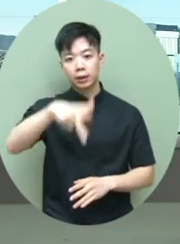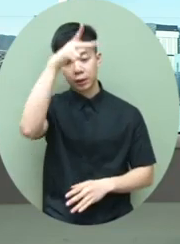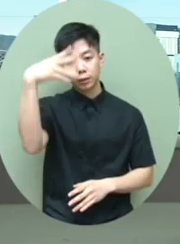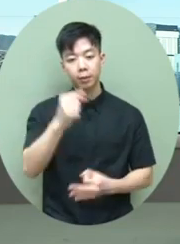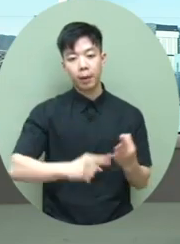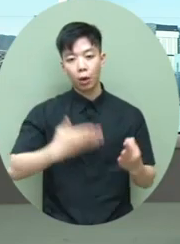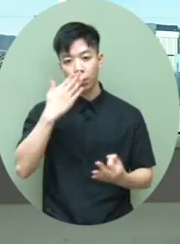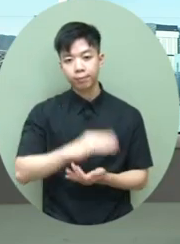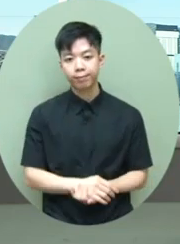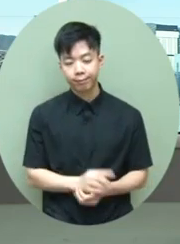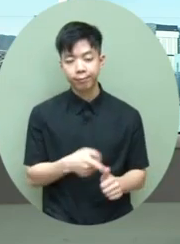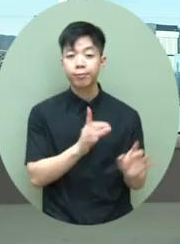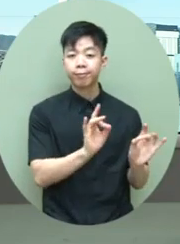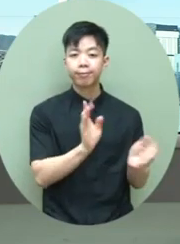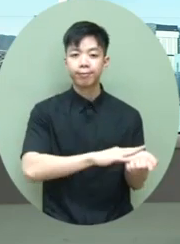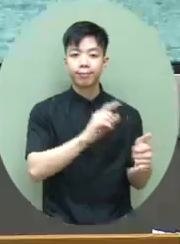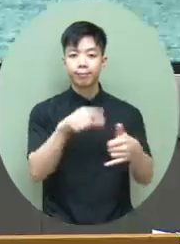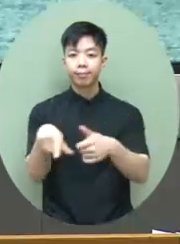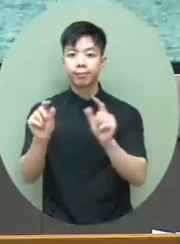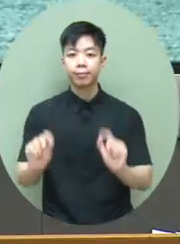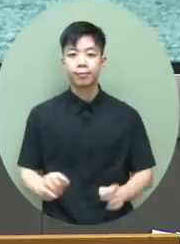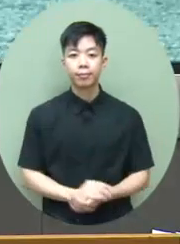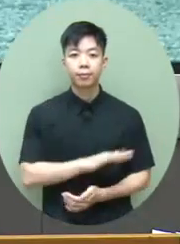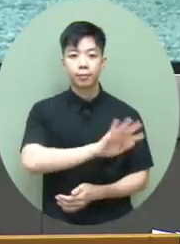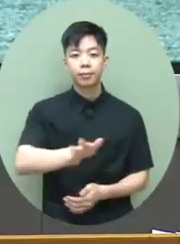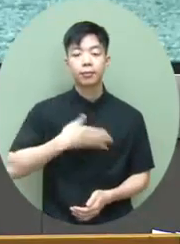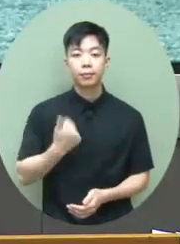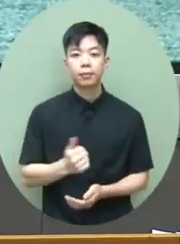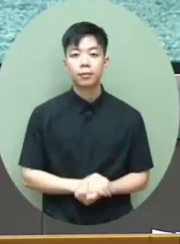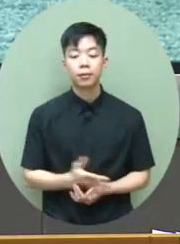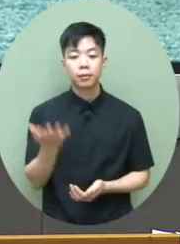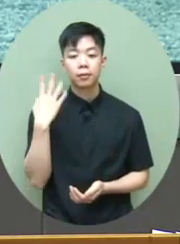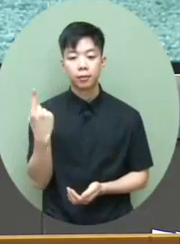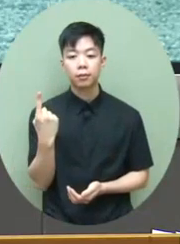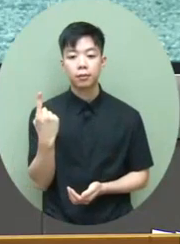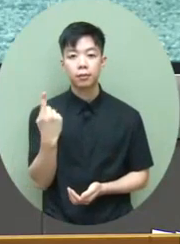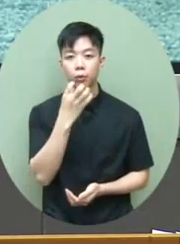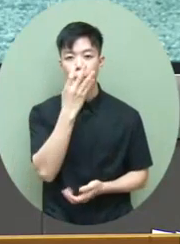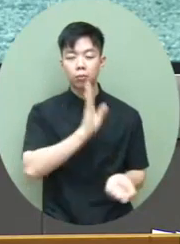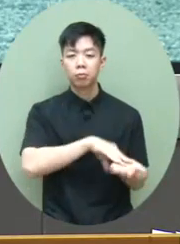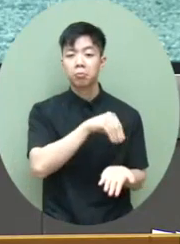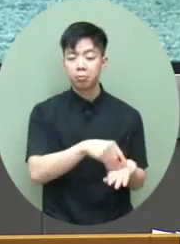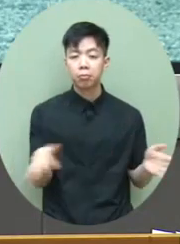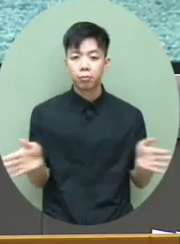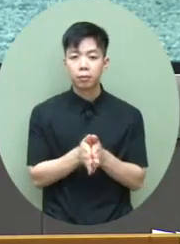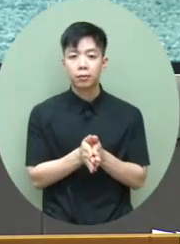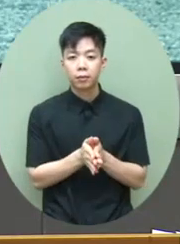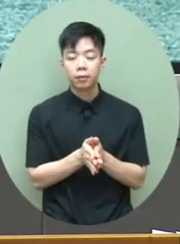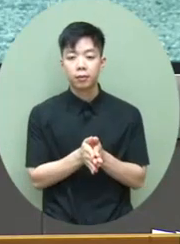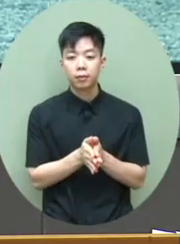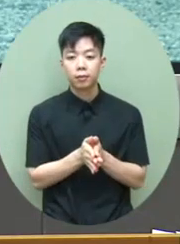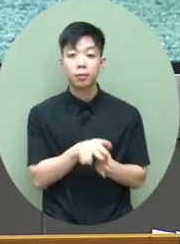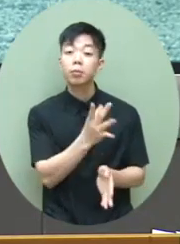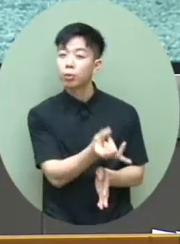生。先请张医生讲下个案最新的情况。 是，大家好。昨日本港阳性个案的总数是本地